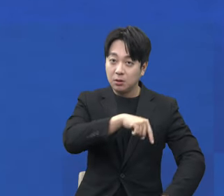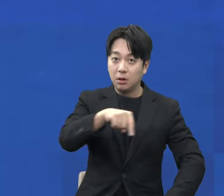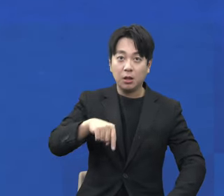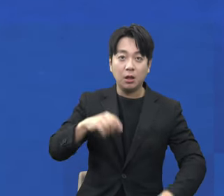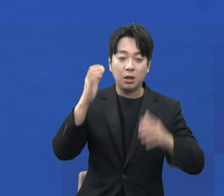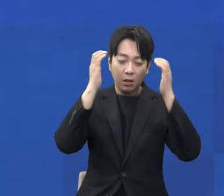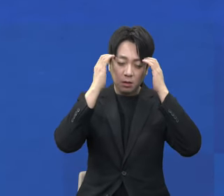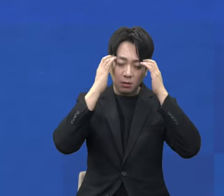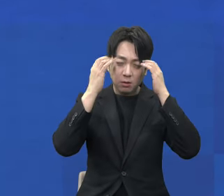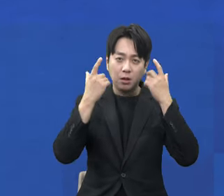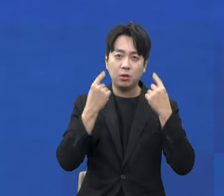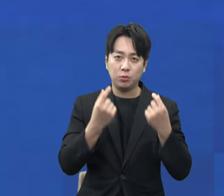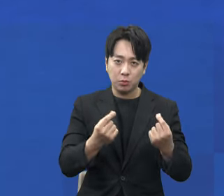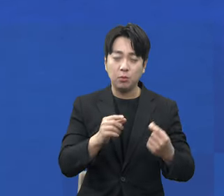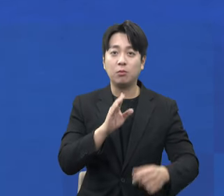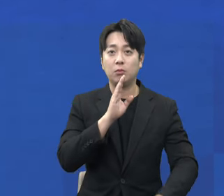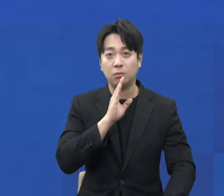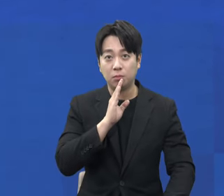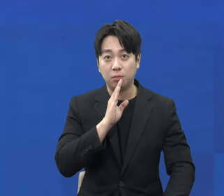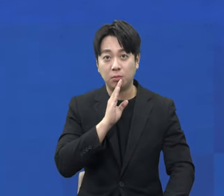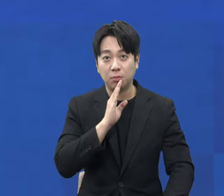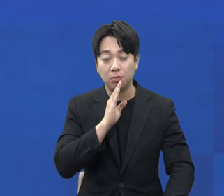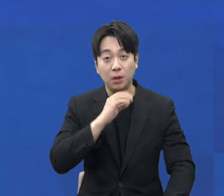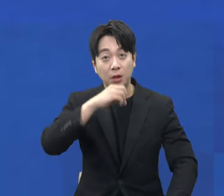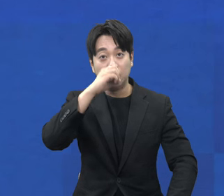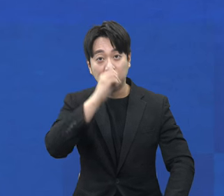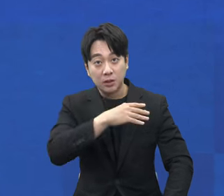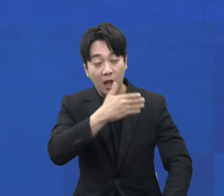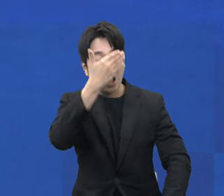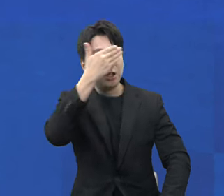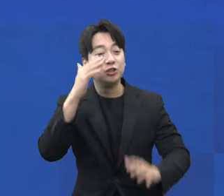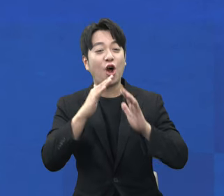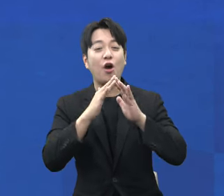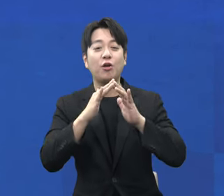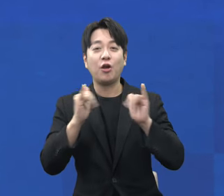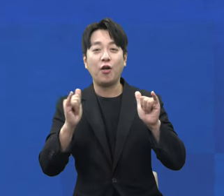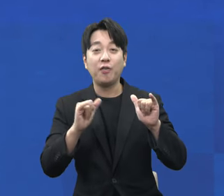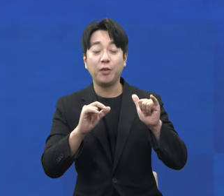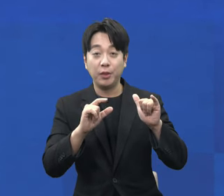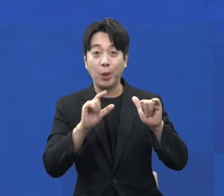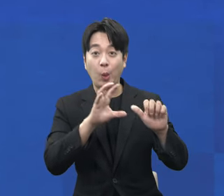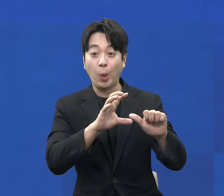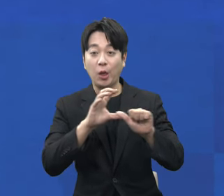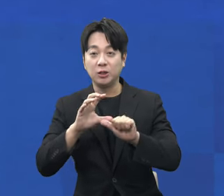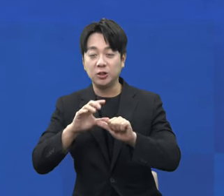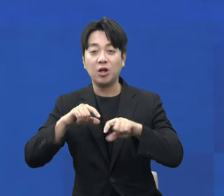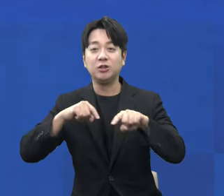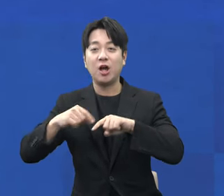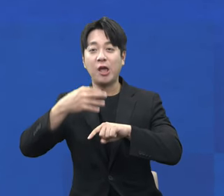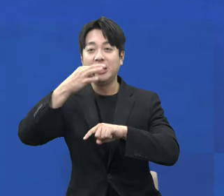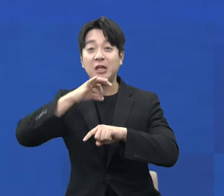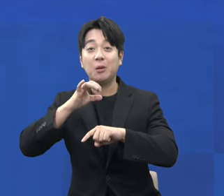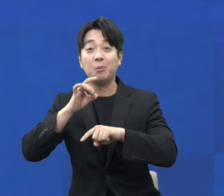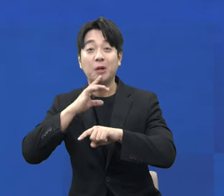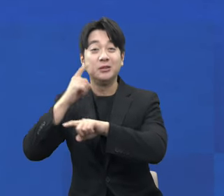청년이라는 단어는 필요할 때 그저 정당성을 부여하는 수단이 되어버리고